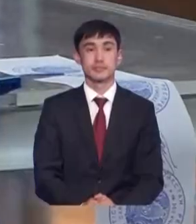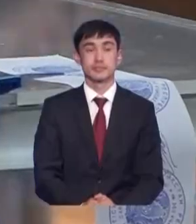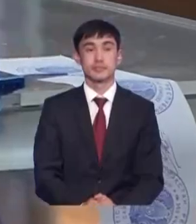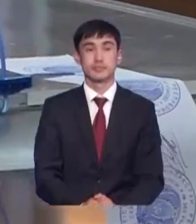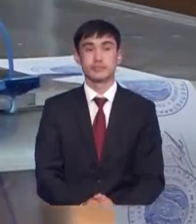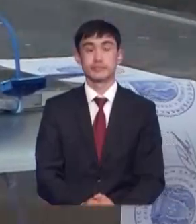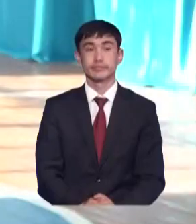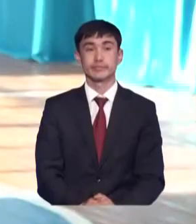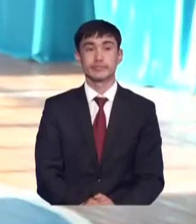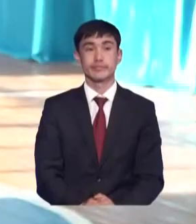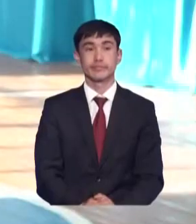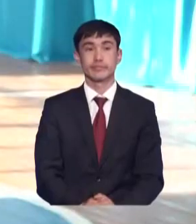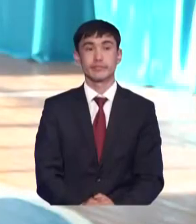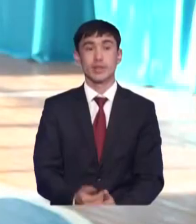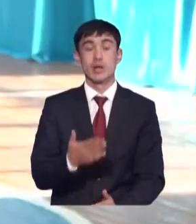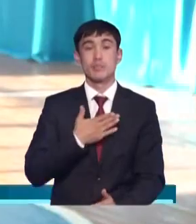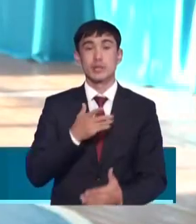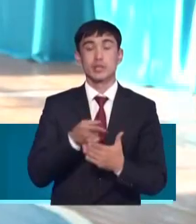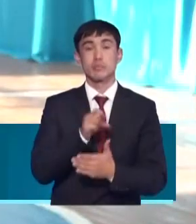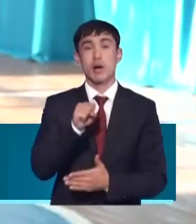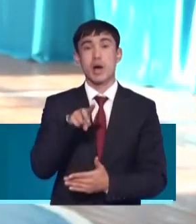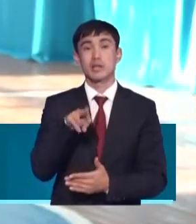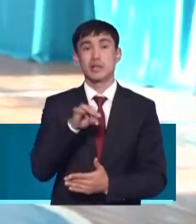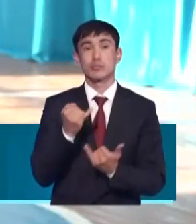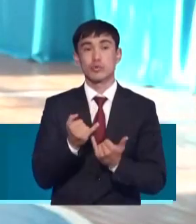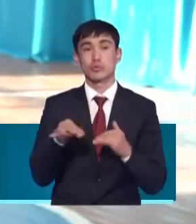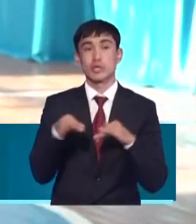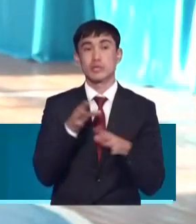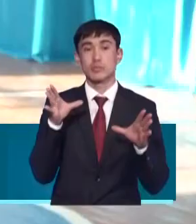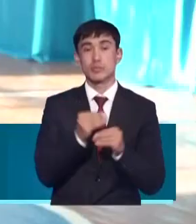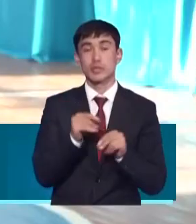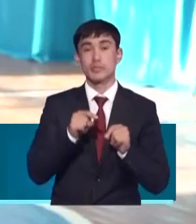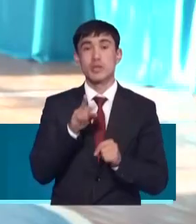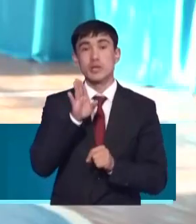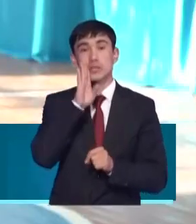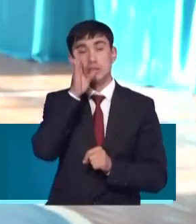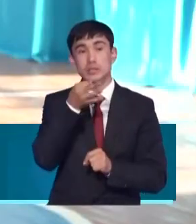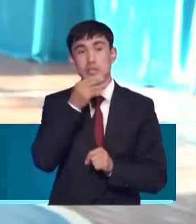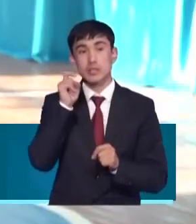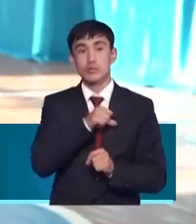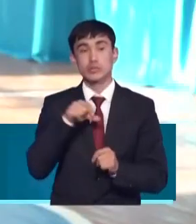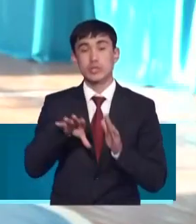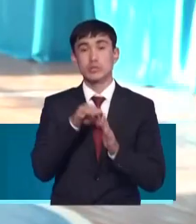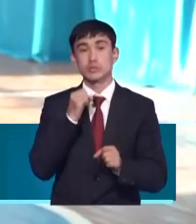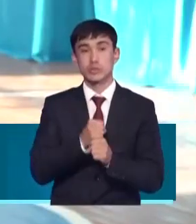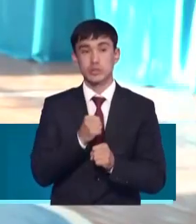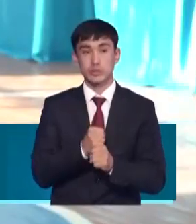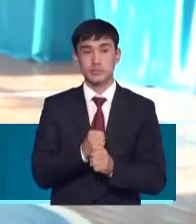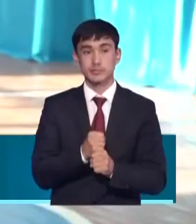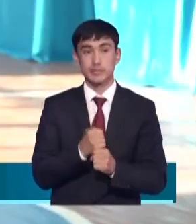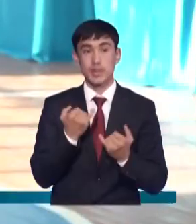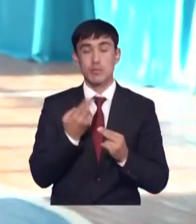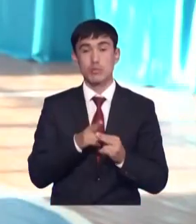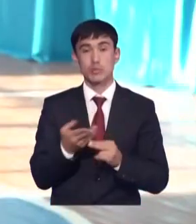Мен Болатов әділет, өзімнің жұбайыммен бүгін өткен саяси науқанда таңертең ерте тұрып өз таңдауымызды жасадық.